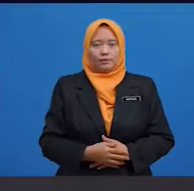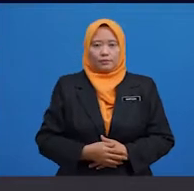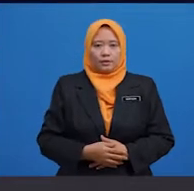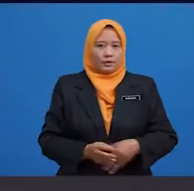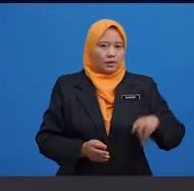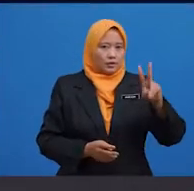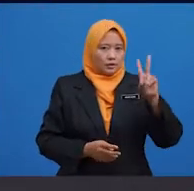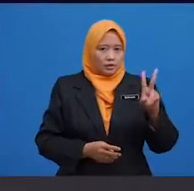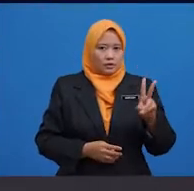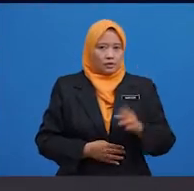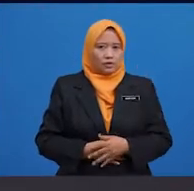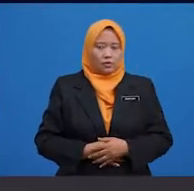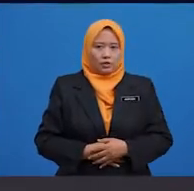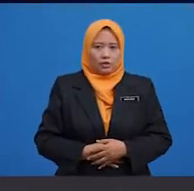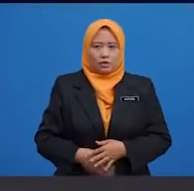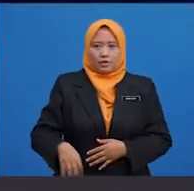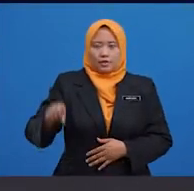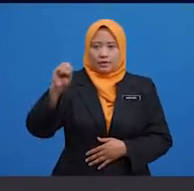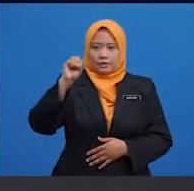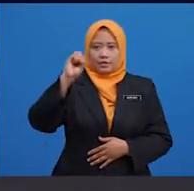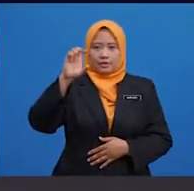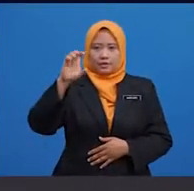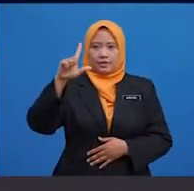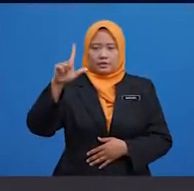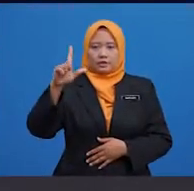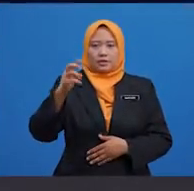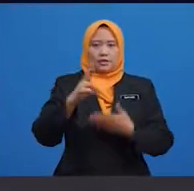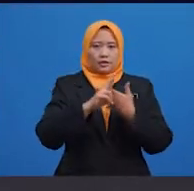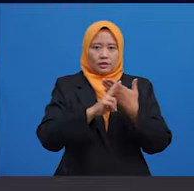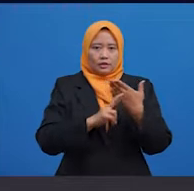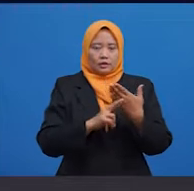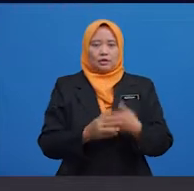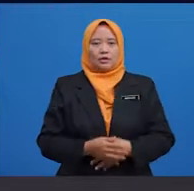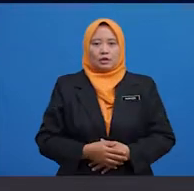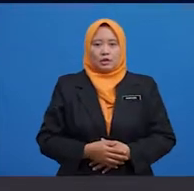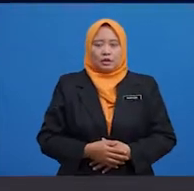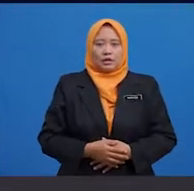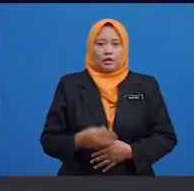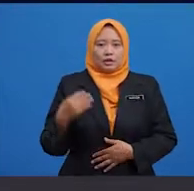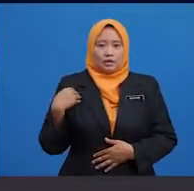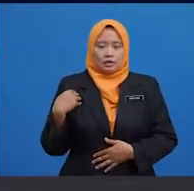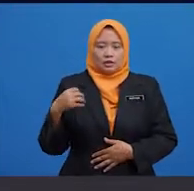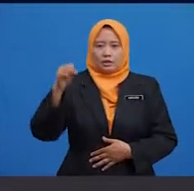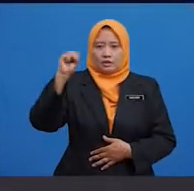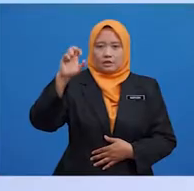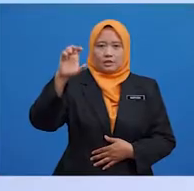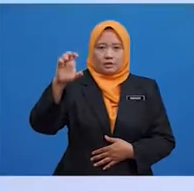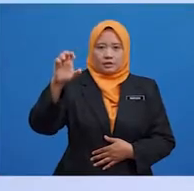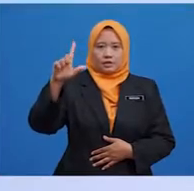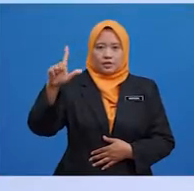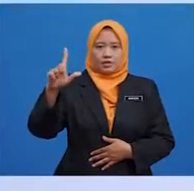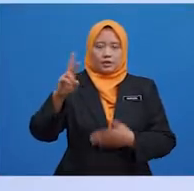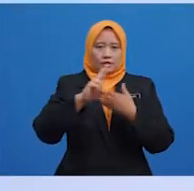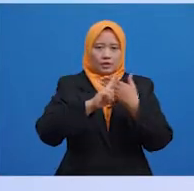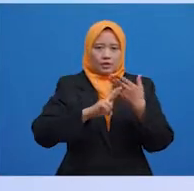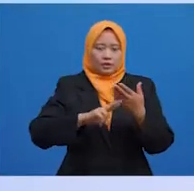kedua ialah sel darah yang terdiri daripada sel darah merah dan sel darah putih. Sel